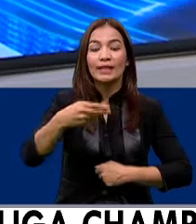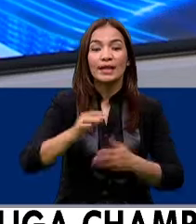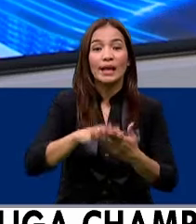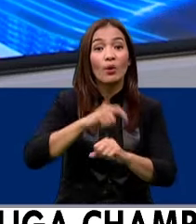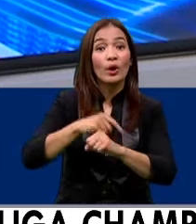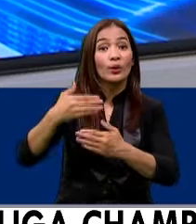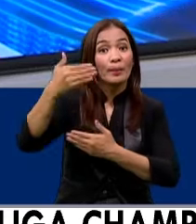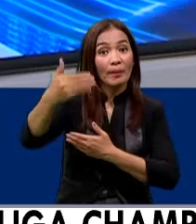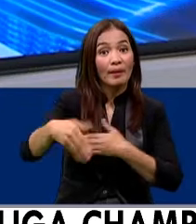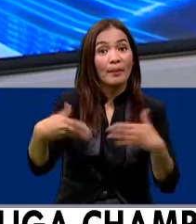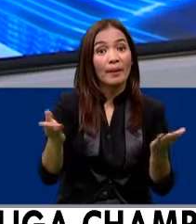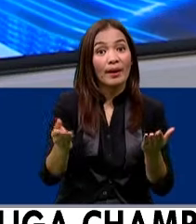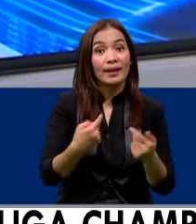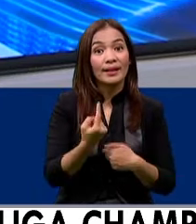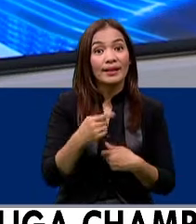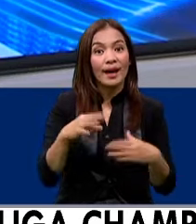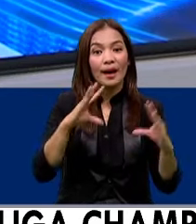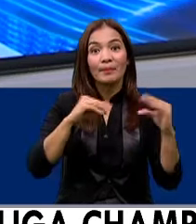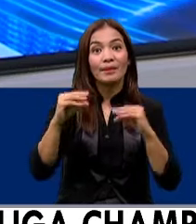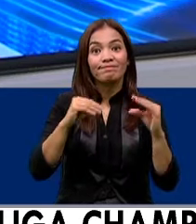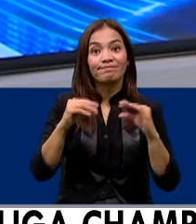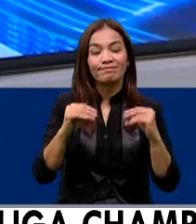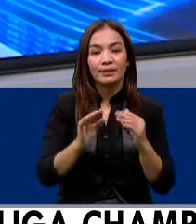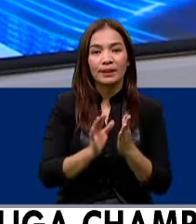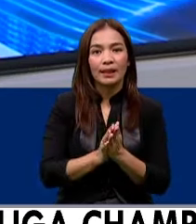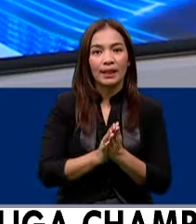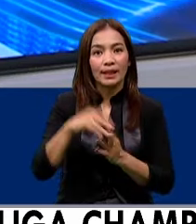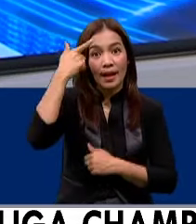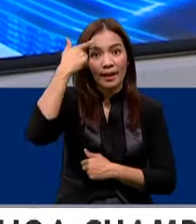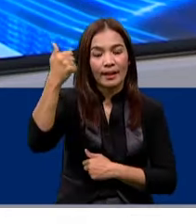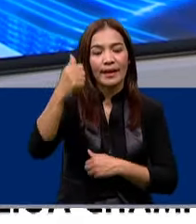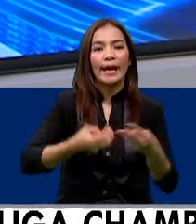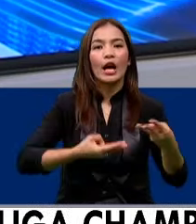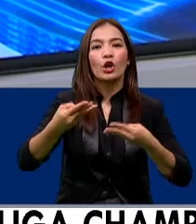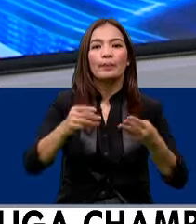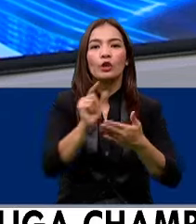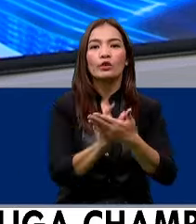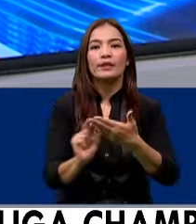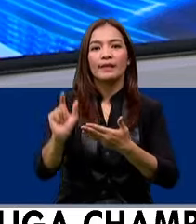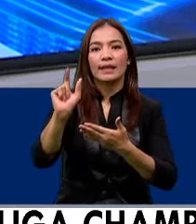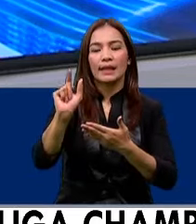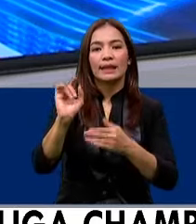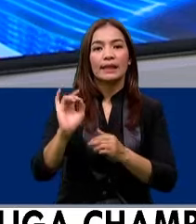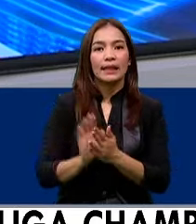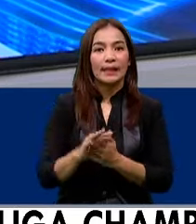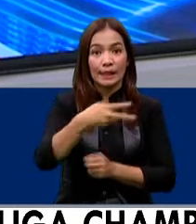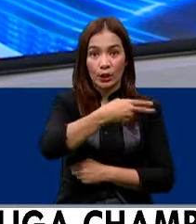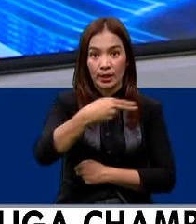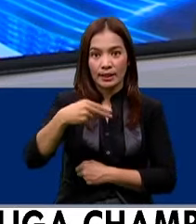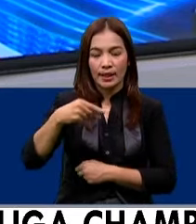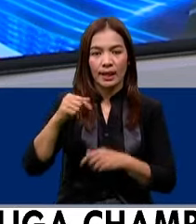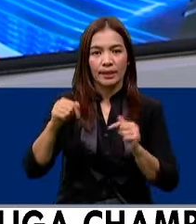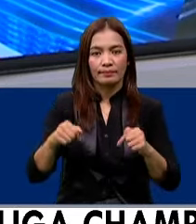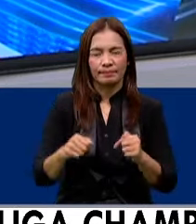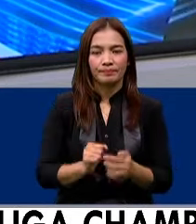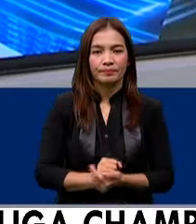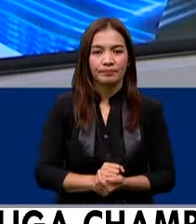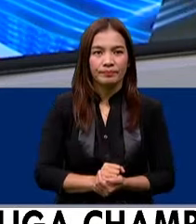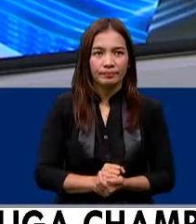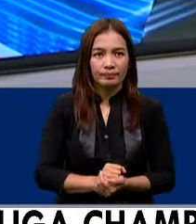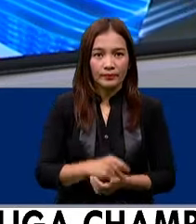datang untuk membahasnya kita sudah terhubung dengan ekonom Universitas Indonesia yang juga sekali direktur ekutif next poly